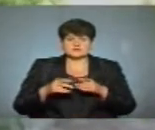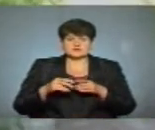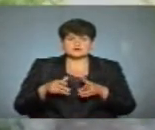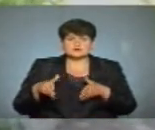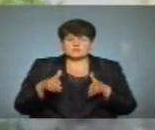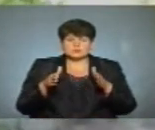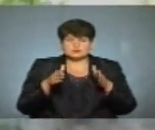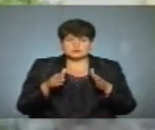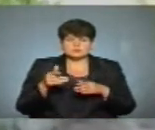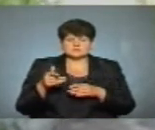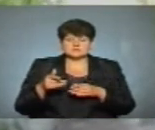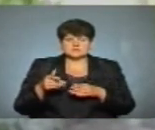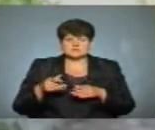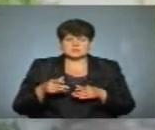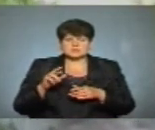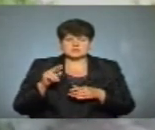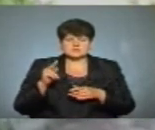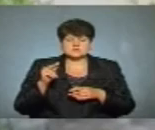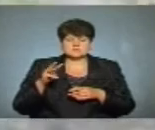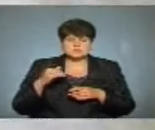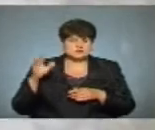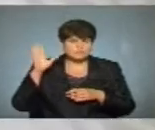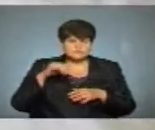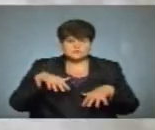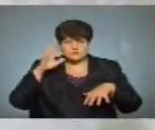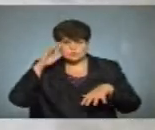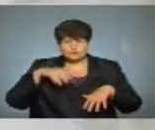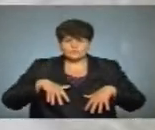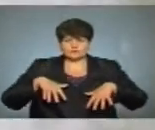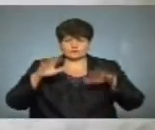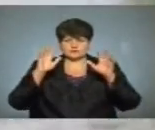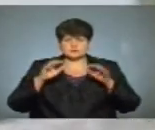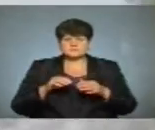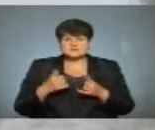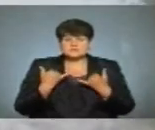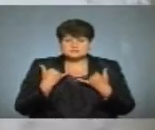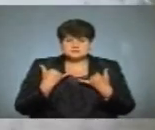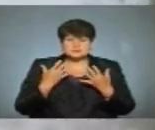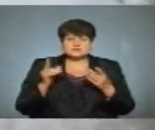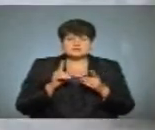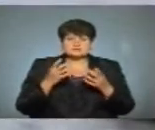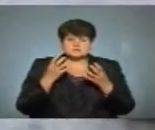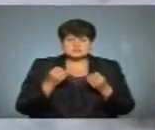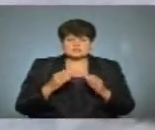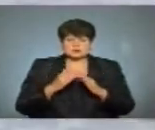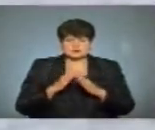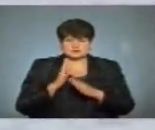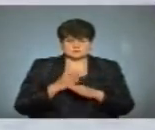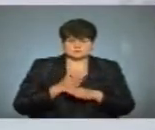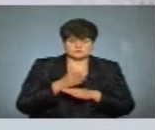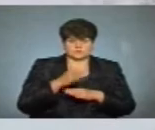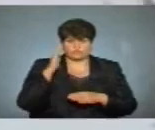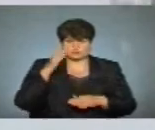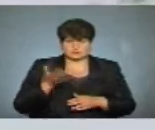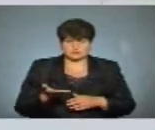і ті городи, і там гектар ячменю городи, все у водах. І зараз ще в хаті буде вода. За словами сільського